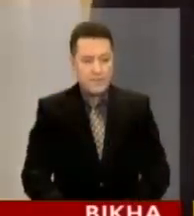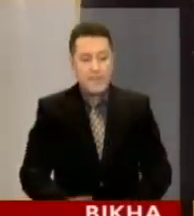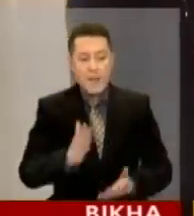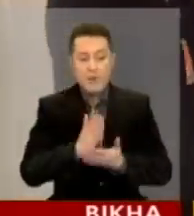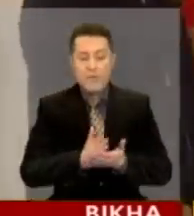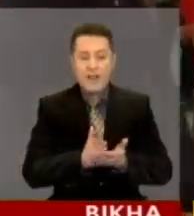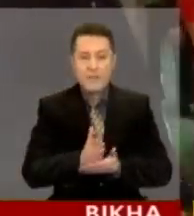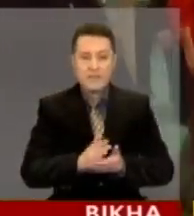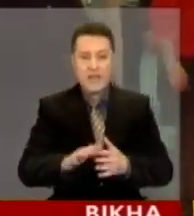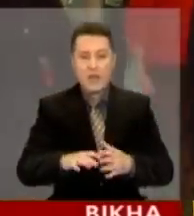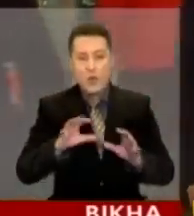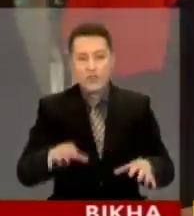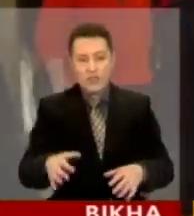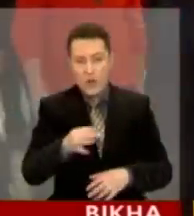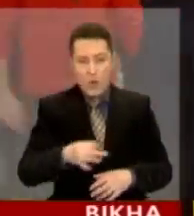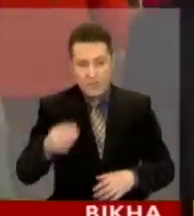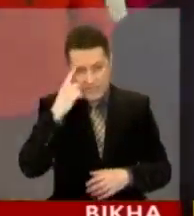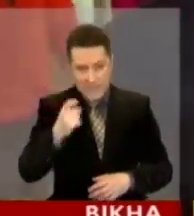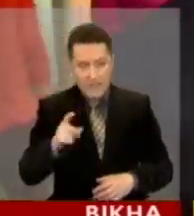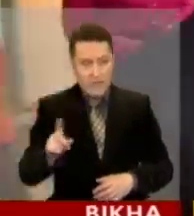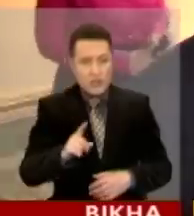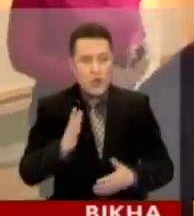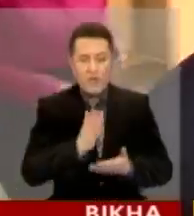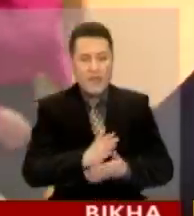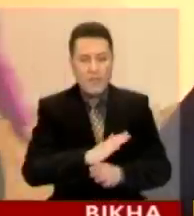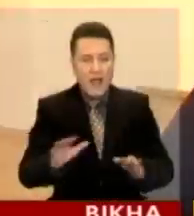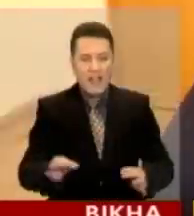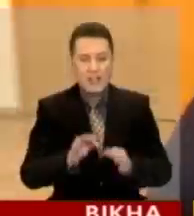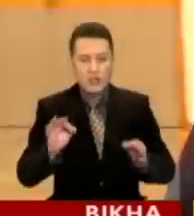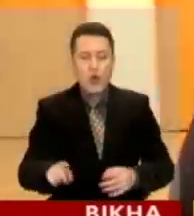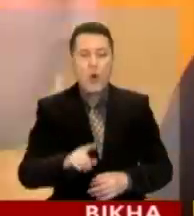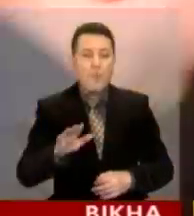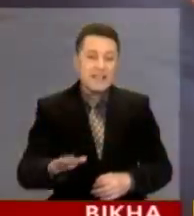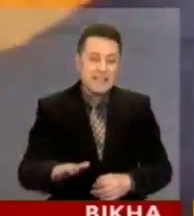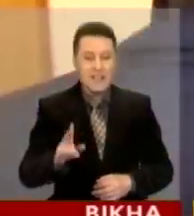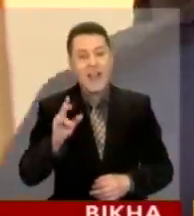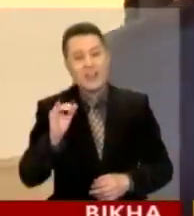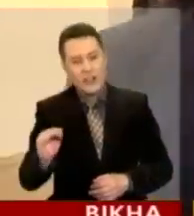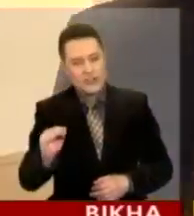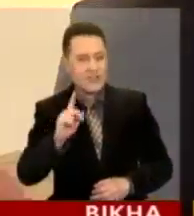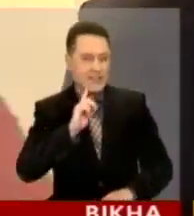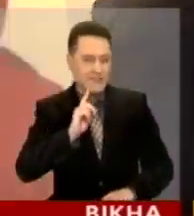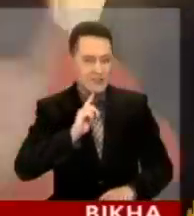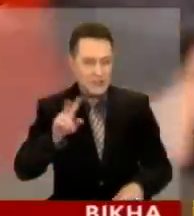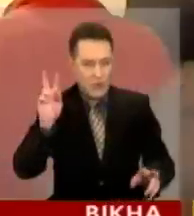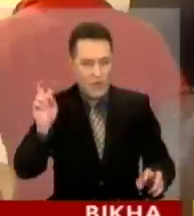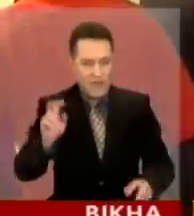посаді очільник області заявив що немає нічого постійного ніж тимчасове Ольга Волинська Ярослав шайко програма Вікна